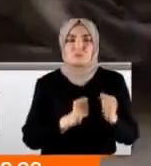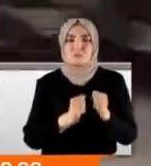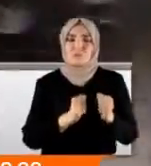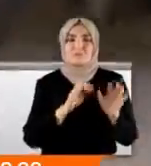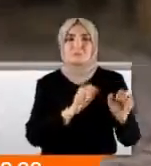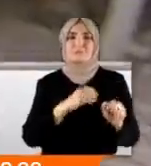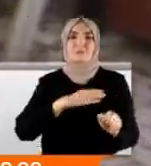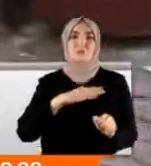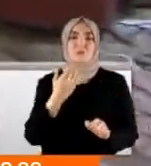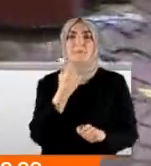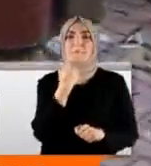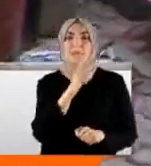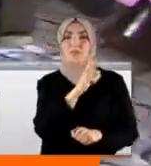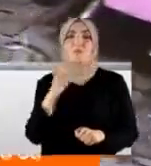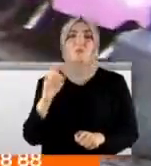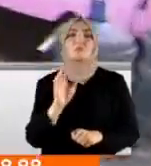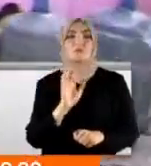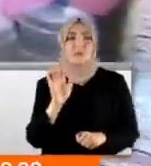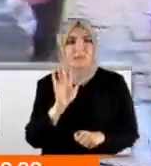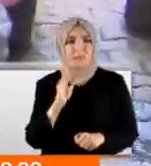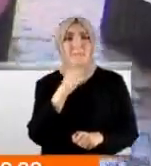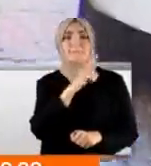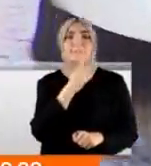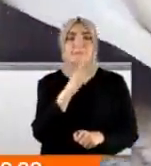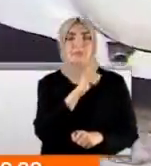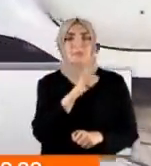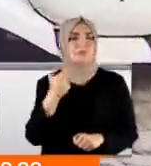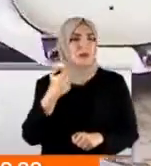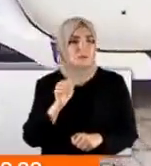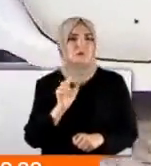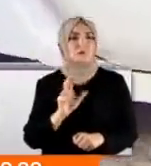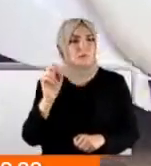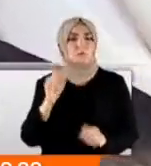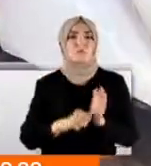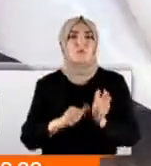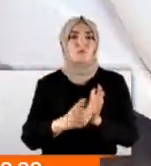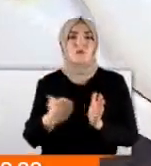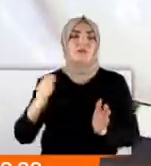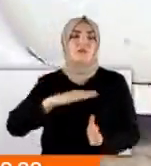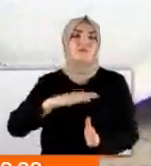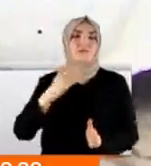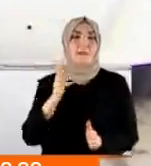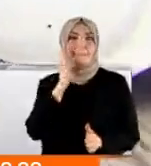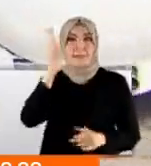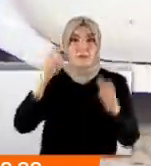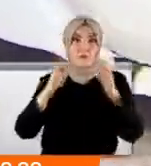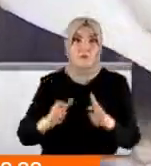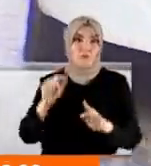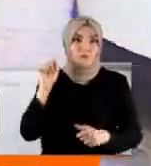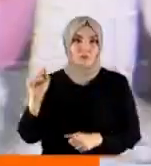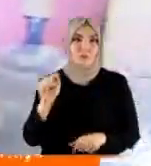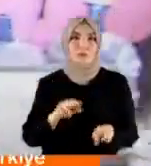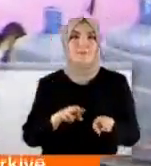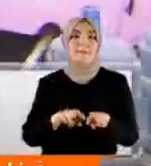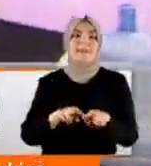dönmüş araçlar var burada. Burası Beyoğlu Dolapdere Mahallesi ve bir çıkmaz sokak, Menekşeli Çıkmazı. Ve bu çıkmaz